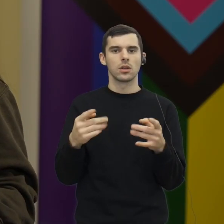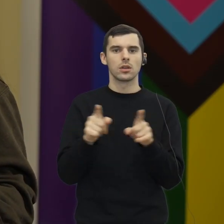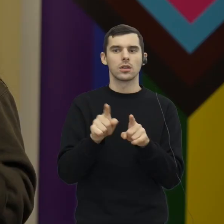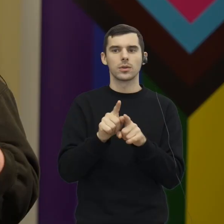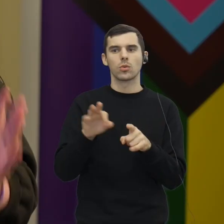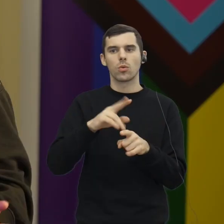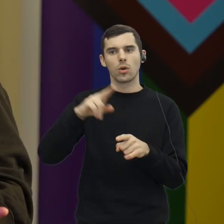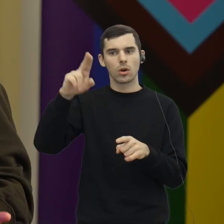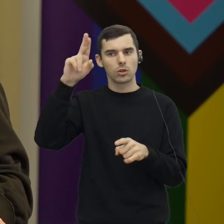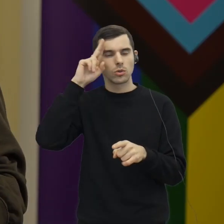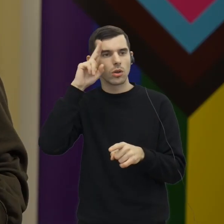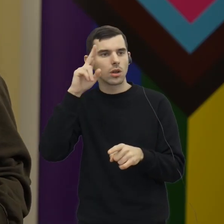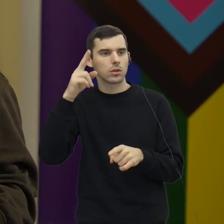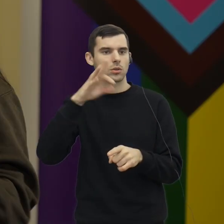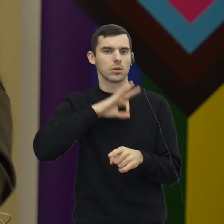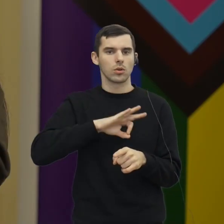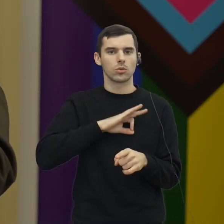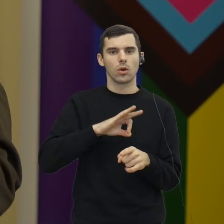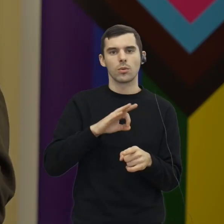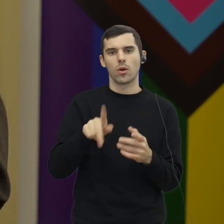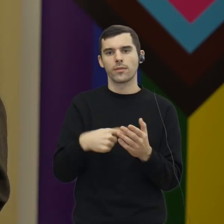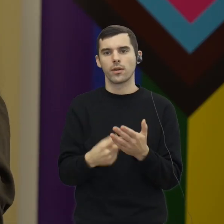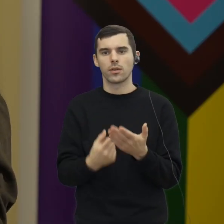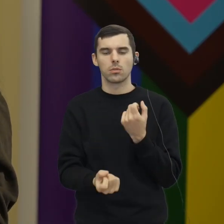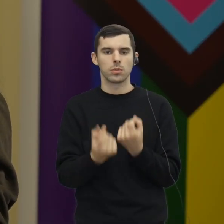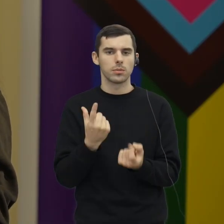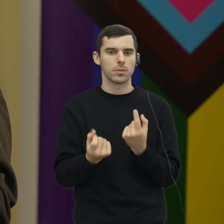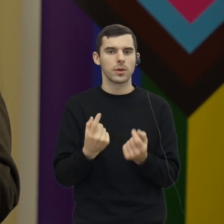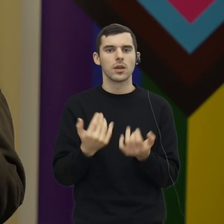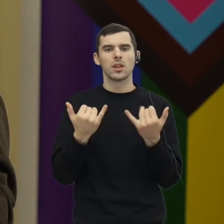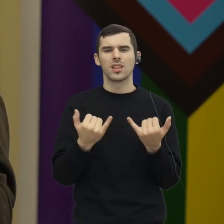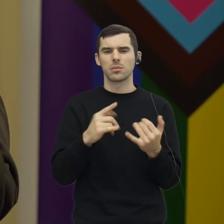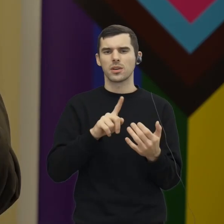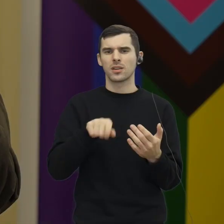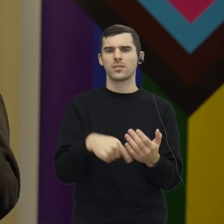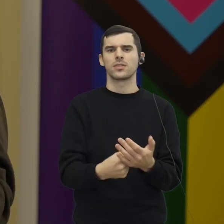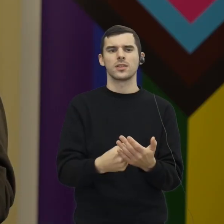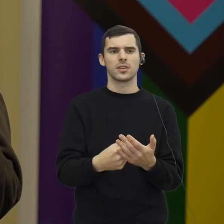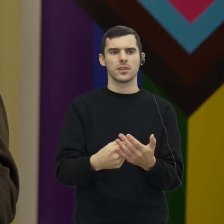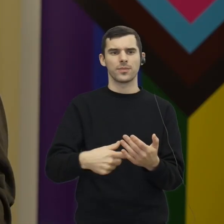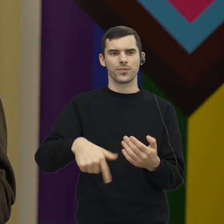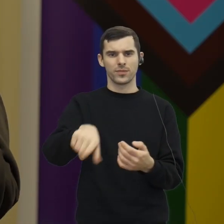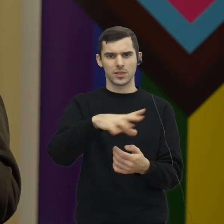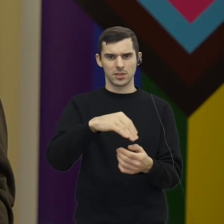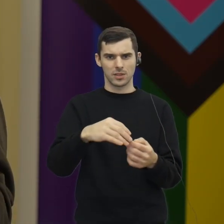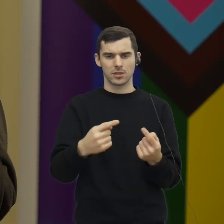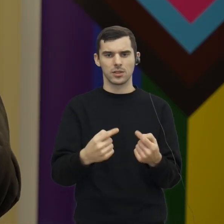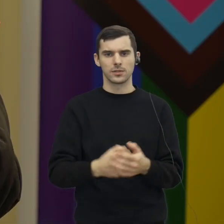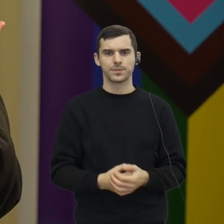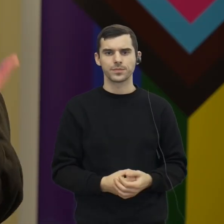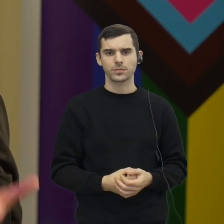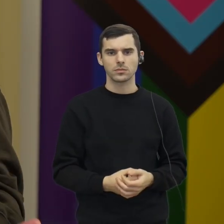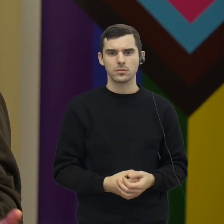naudojimo kontekstai ir visa kita. Tai čia klausimas toks bendras visiems. ką atsakyti